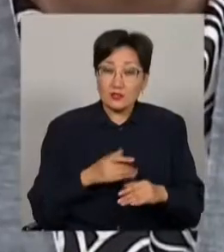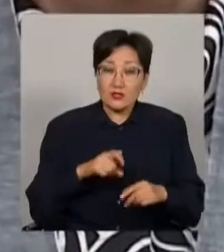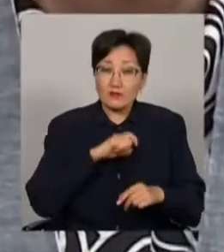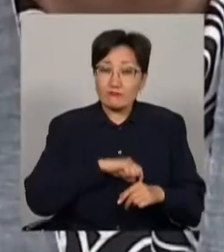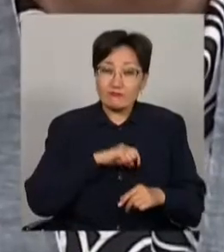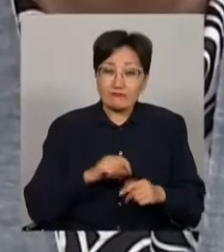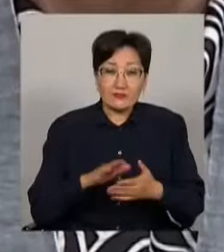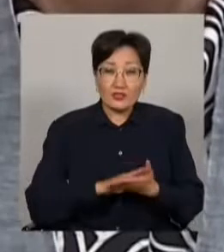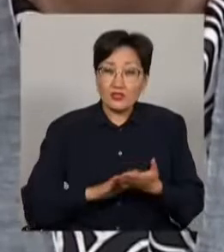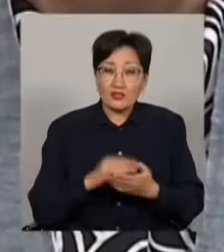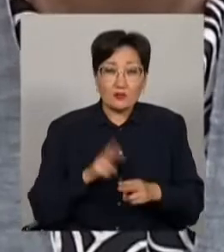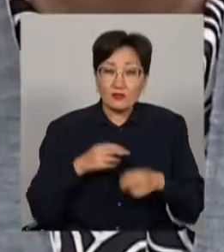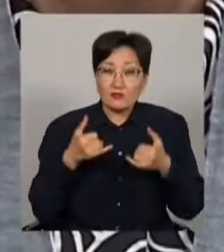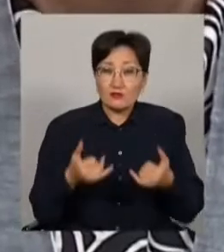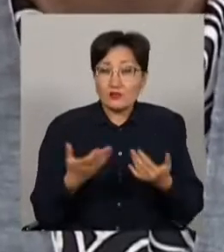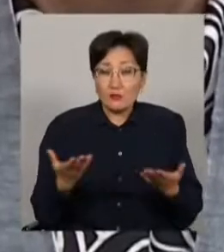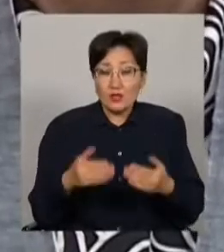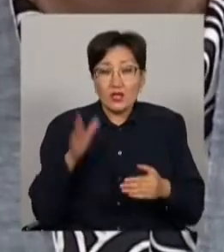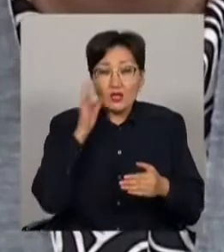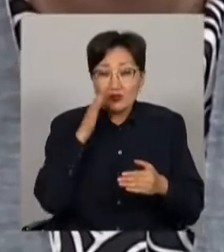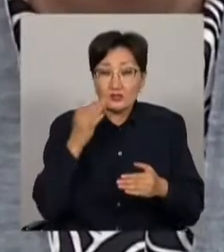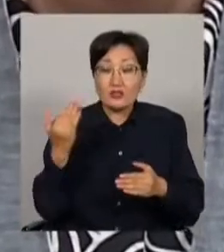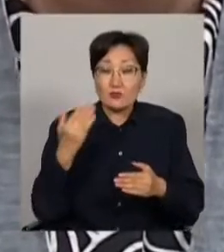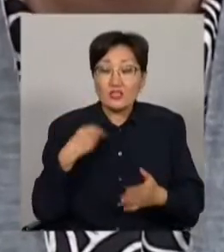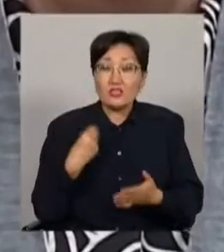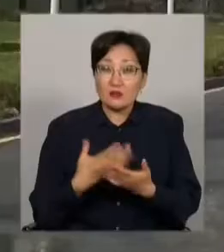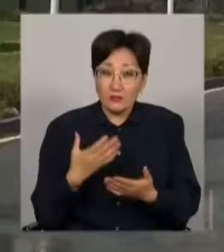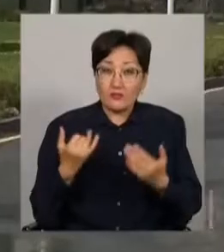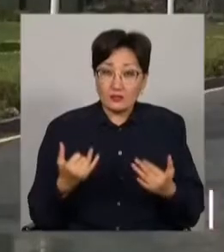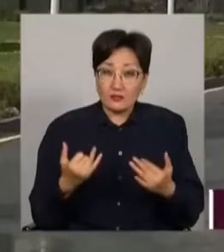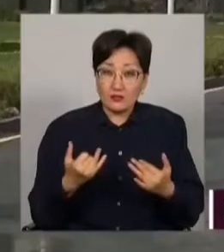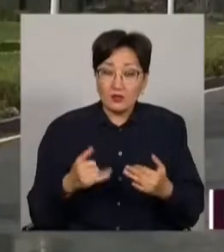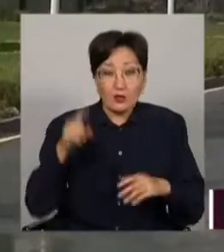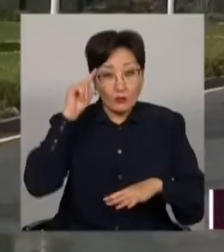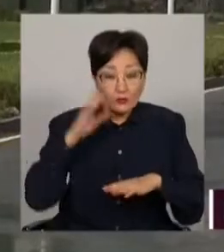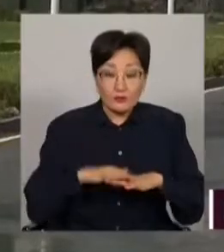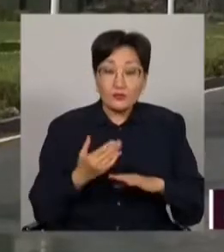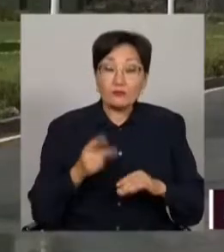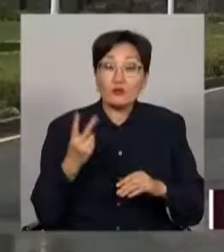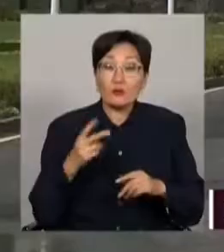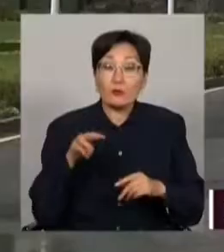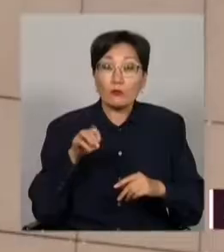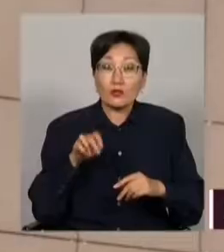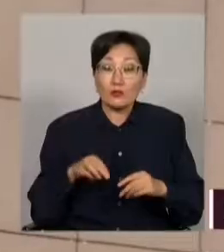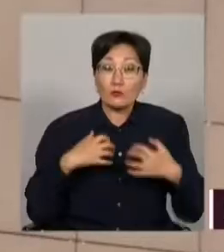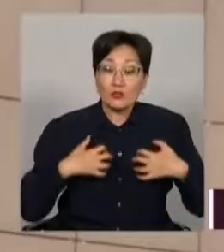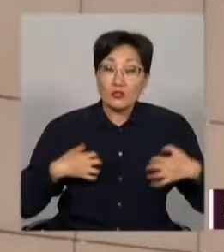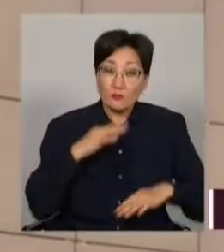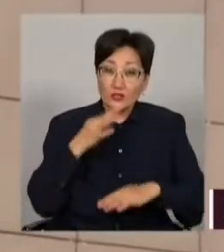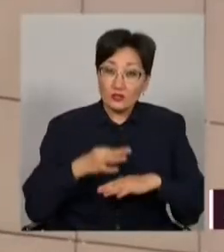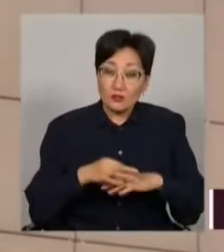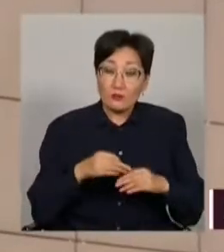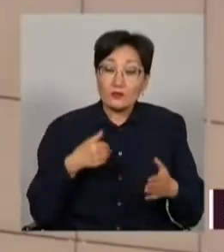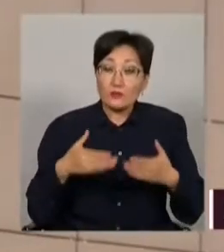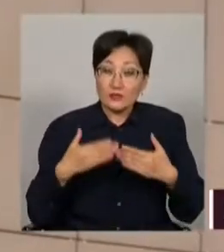ешқандай қадірсіз болып кетті. Иттің жаны қымбат болып кетті. Әкімдіктегілер болса, 2 наурызда жануарларға жауапкершілікпен